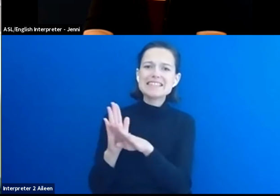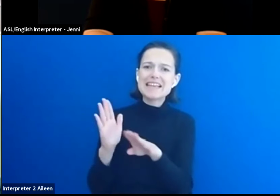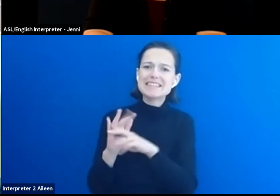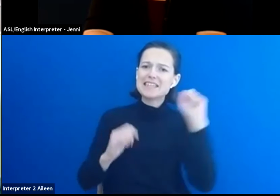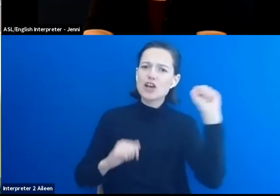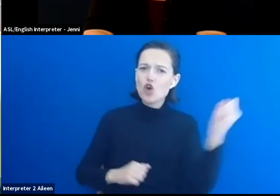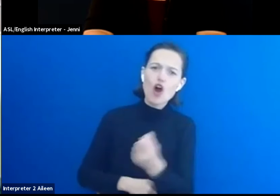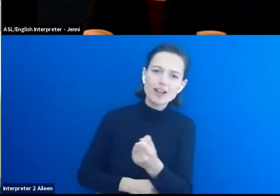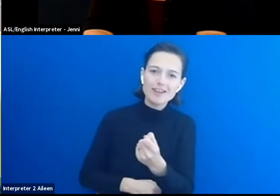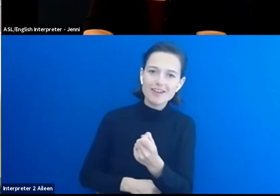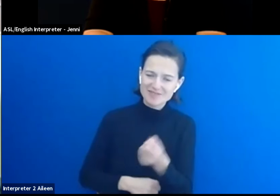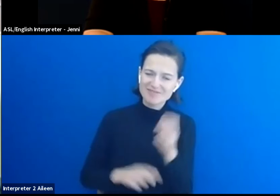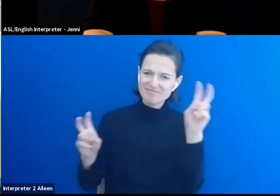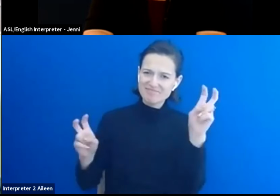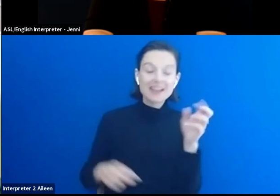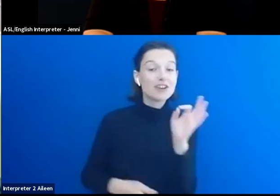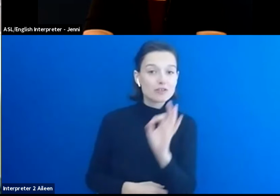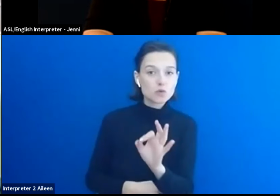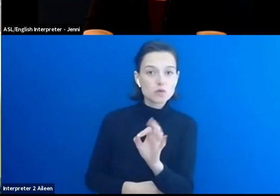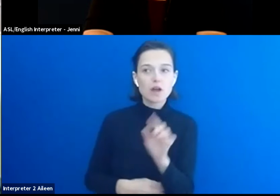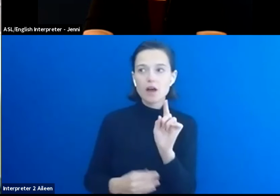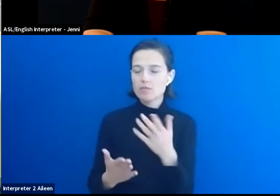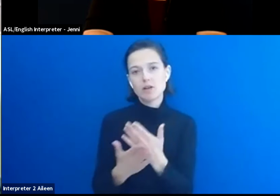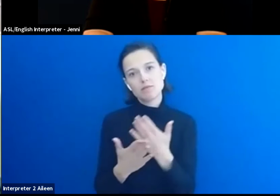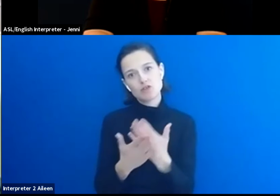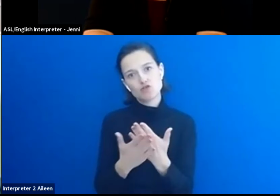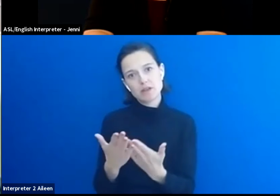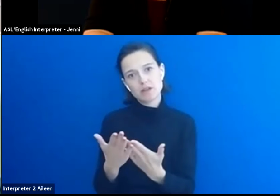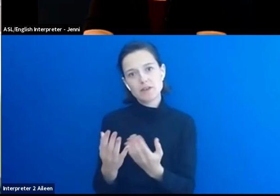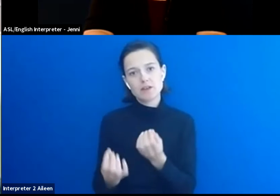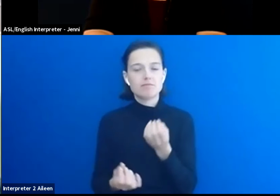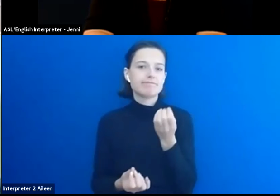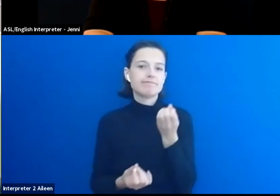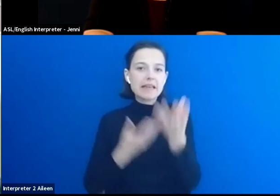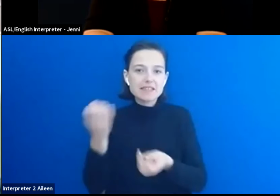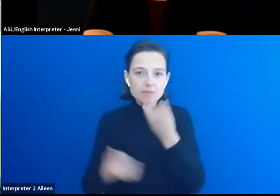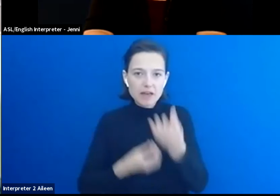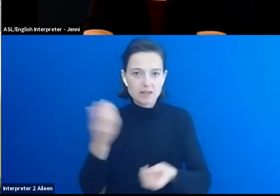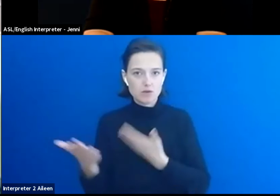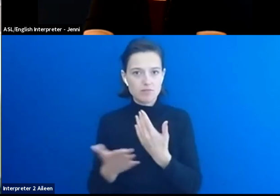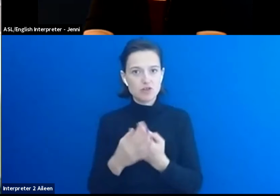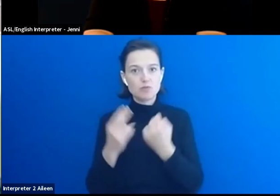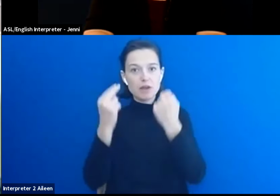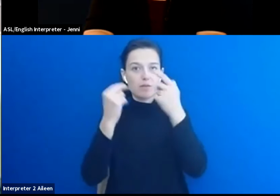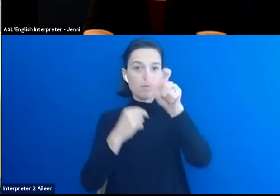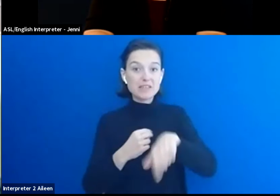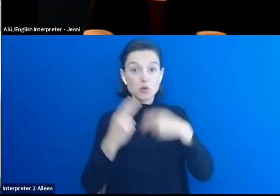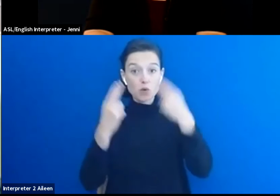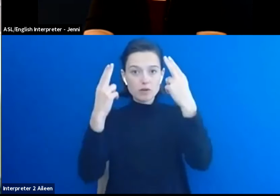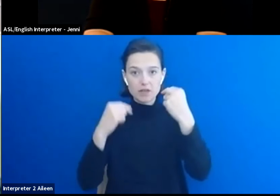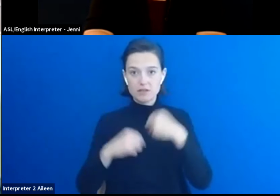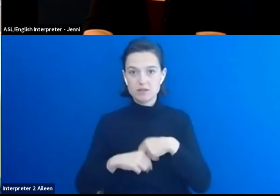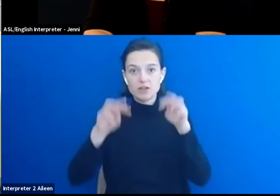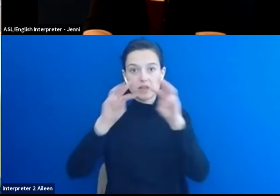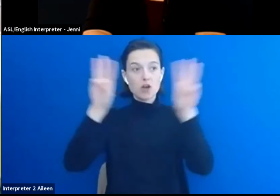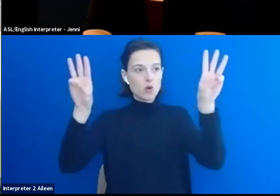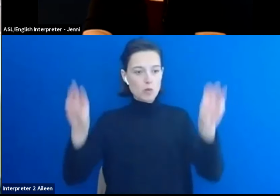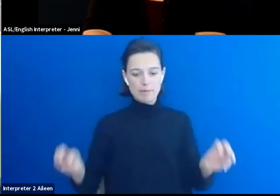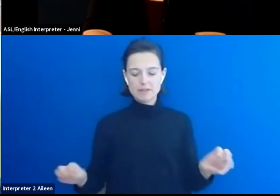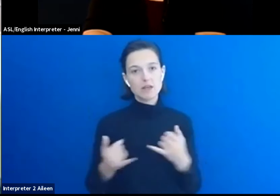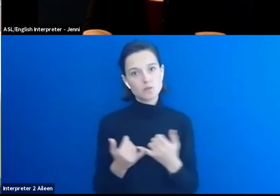konkrete Beispiele, Inspiration, mal zu zeigen, wie jetzt eine blinde Nutzerin mit der Webseite umgeht